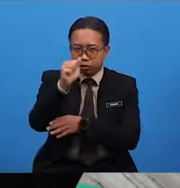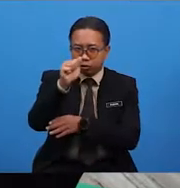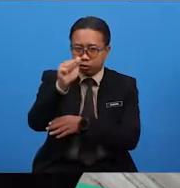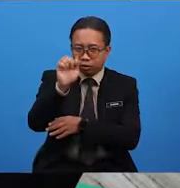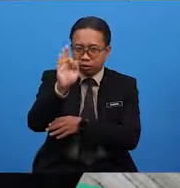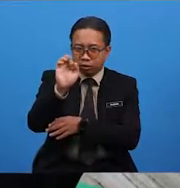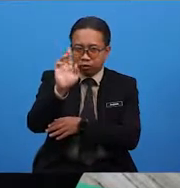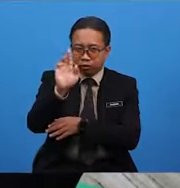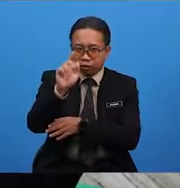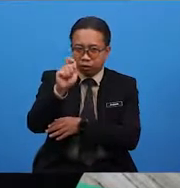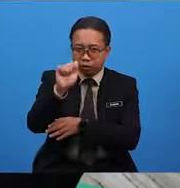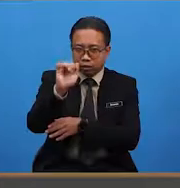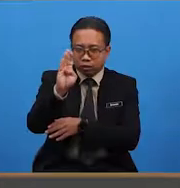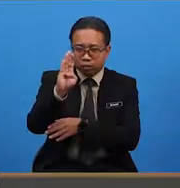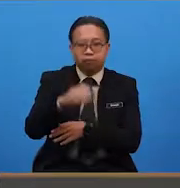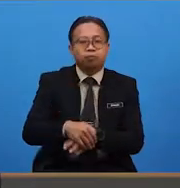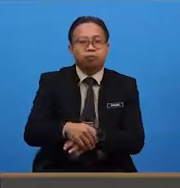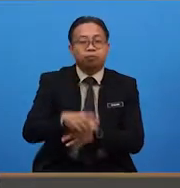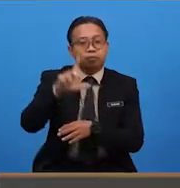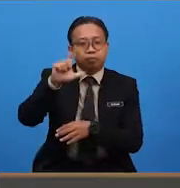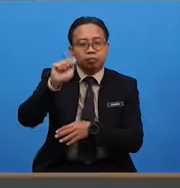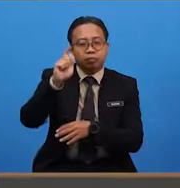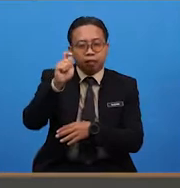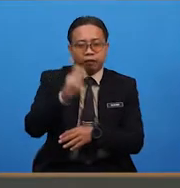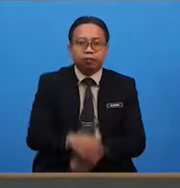Islam dan Jusuf Kalla